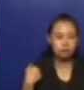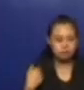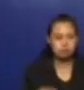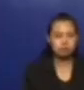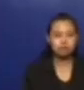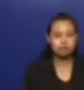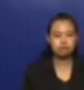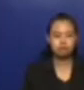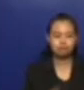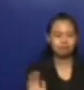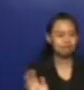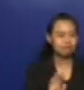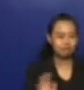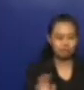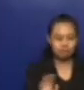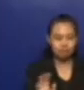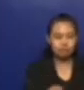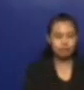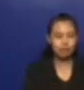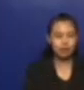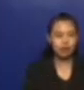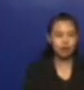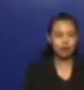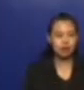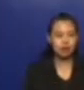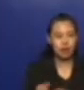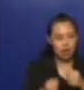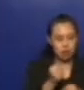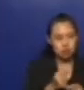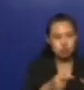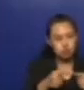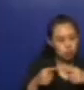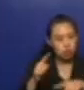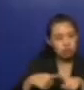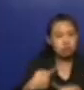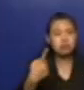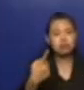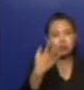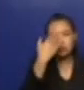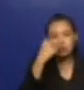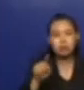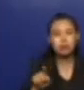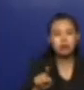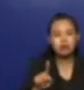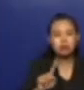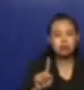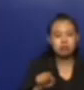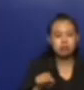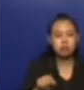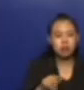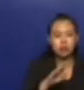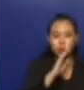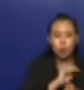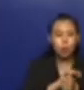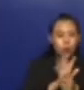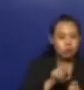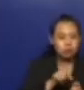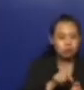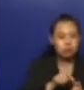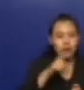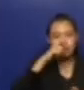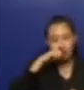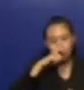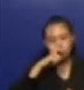ไม่ได้ครับนี่ต่ออีกเดือนนึงอีกถามว่าต่อทำไมวันนี้ถ้าพูดถึงโควิดจริงๆคนไทย